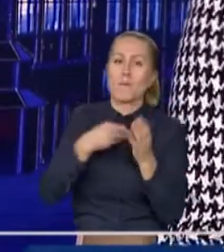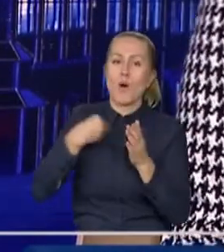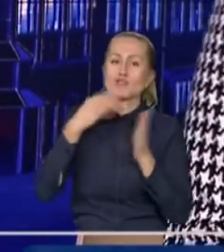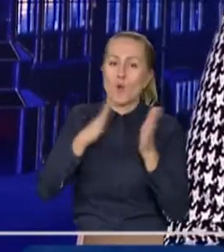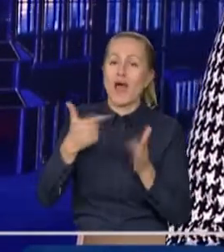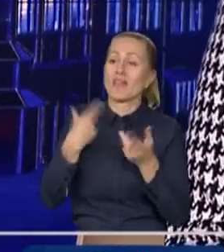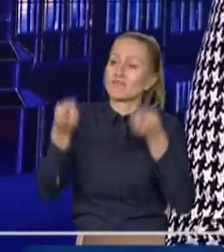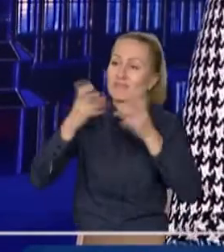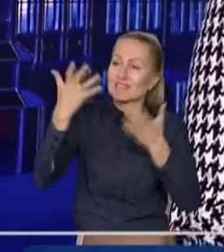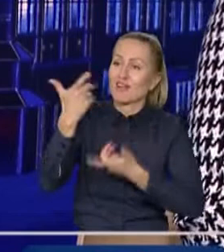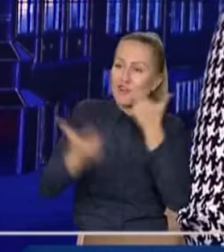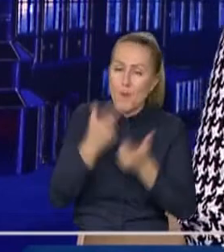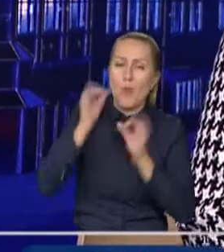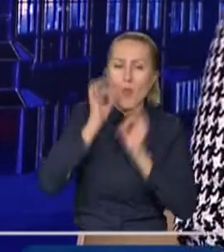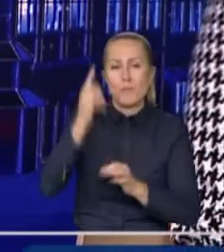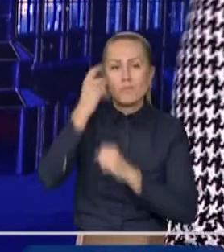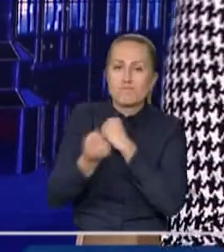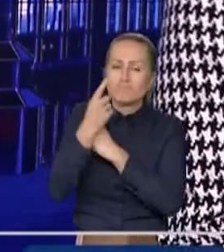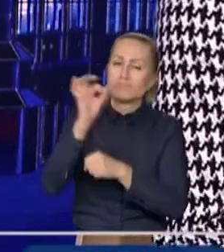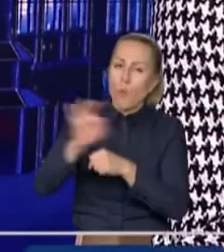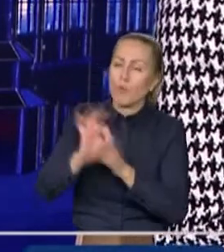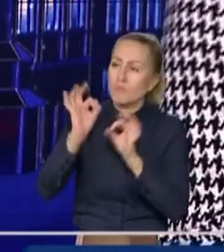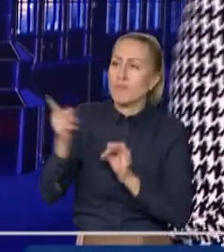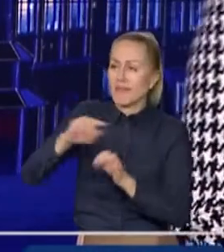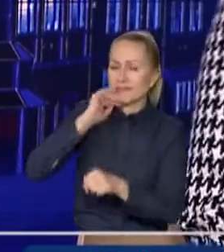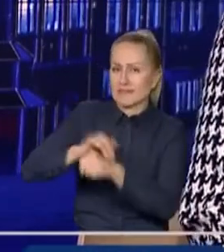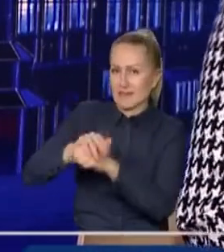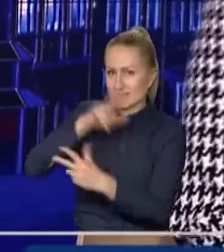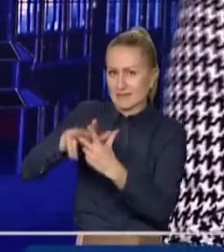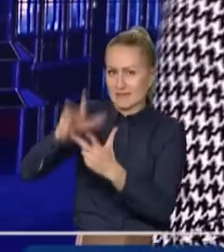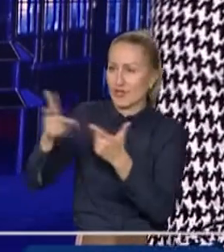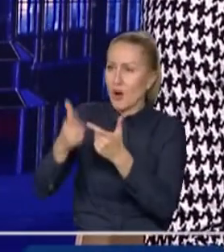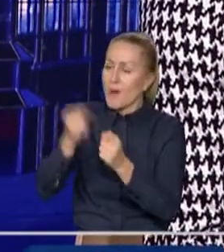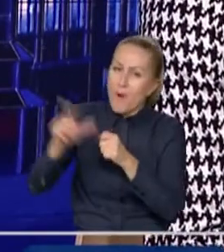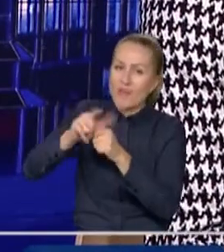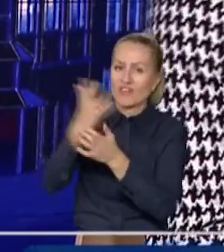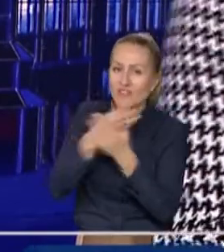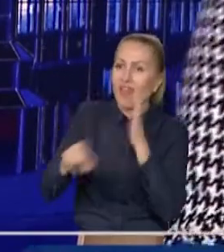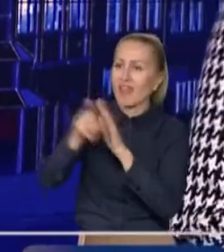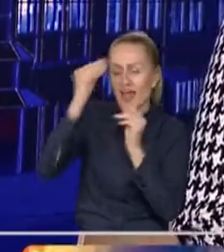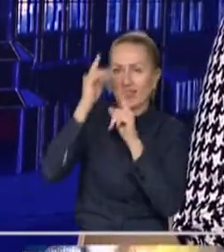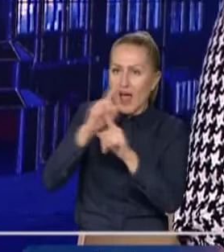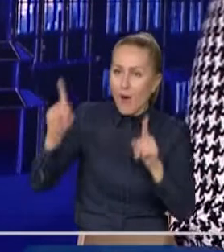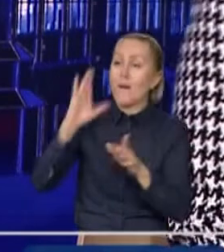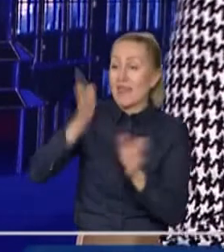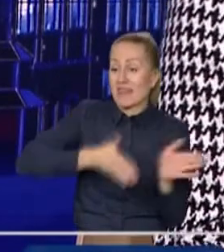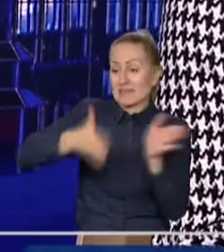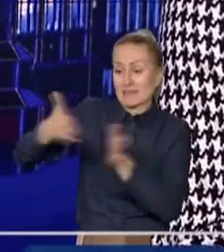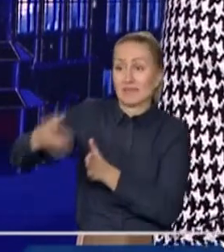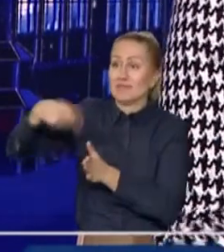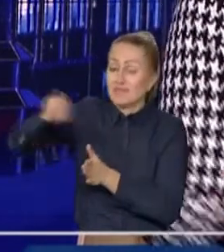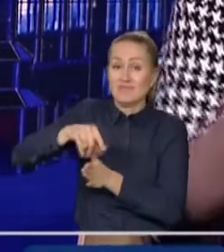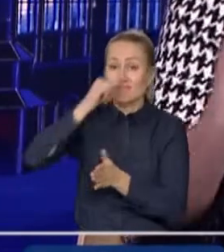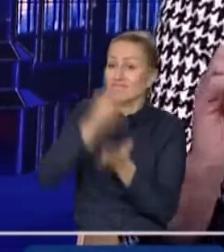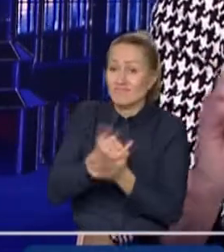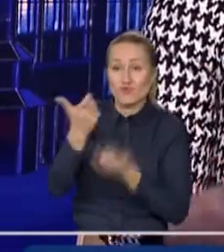będziemy wprowadzać, bo to są naprawdę dobre projekty dla Pani poseł, ale Polski. My mamy też swoje podwyżki pomysły. Dla nauczycieli mamy za sobą, będą kolejne. No Państwo, nie daliście sobie z